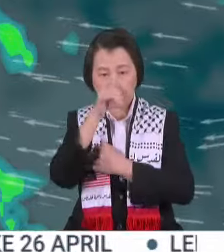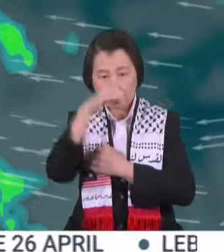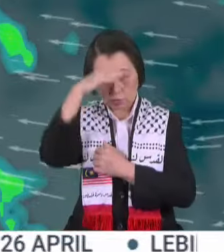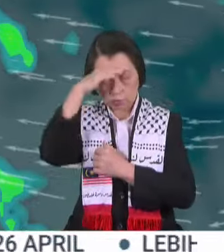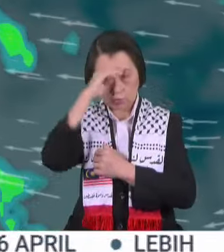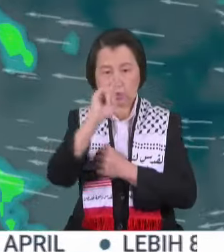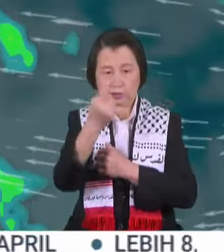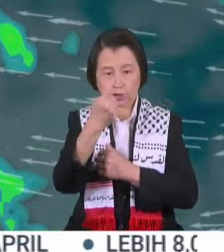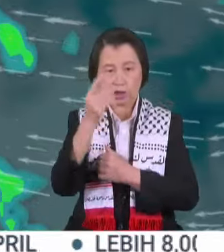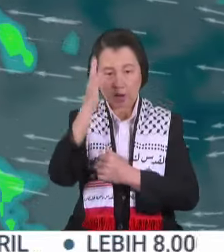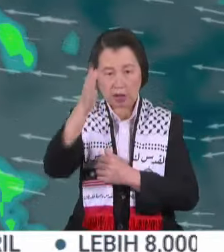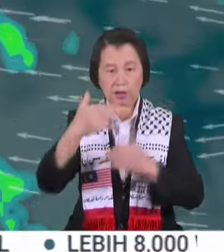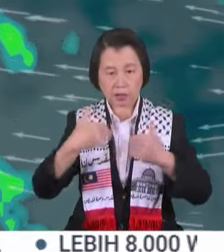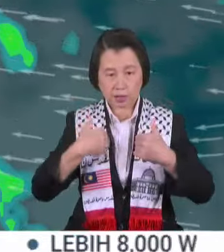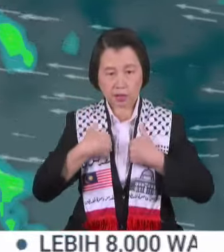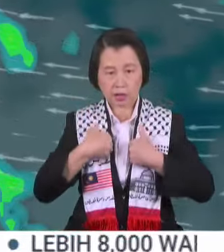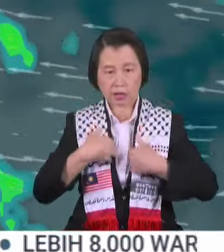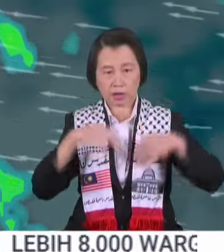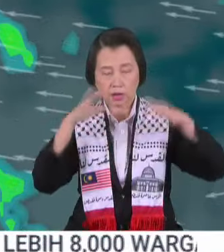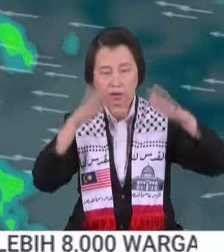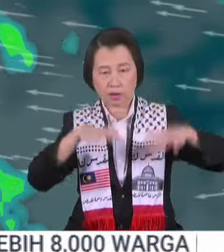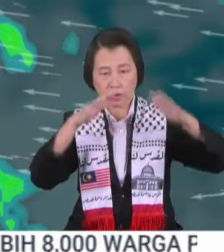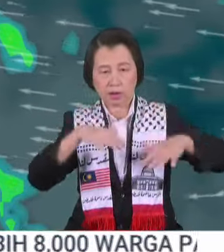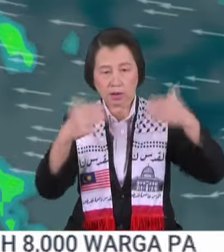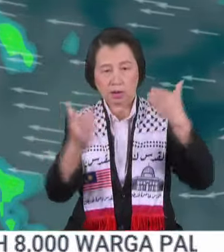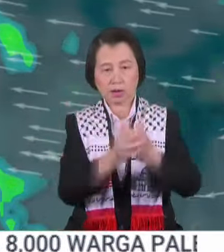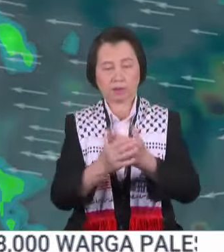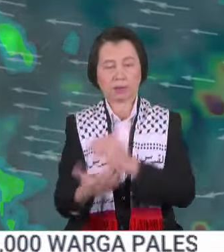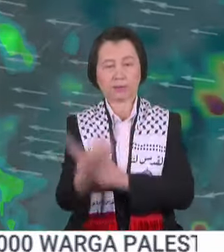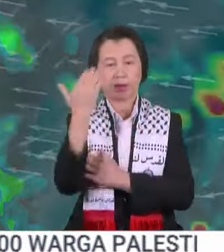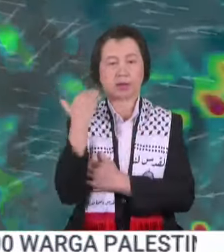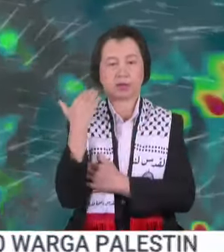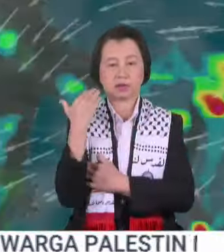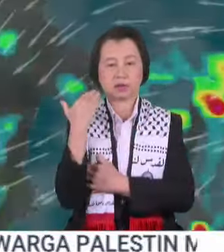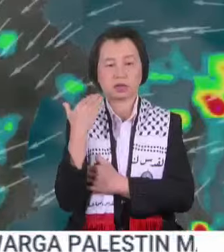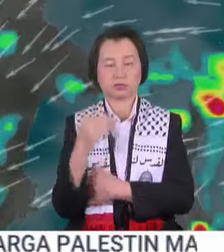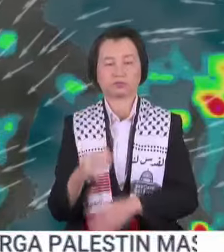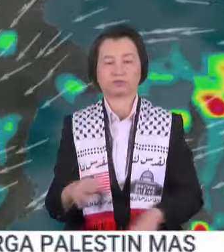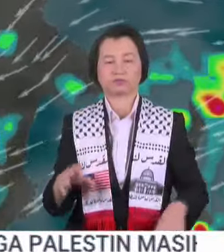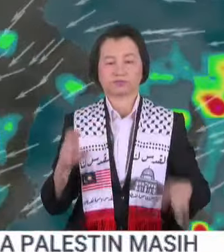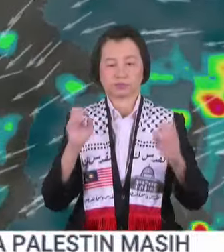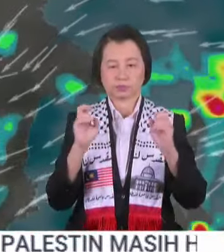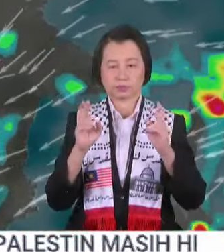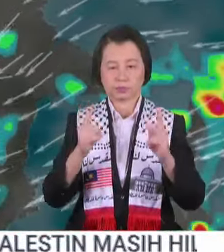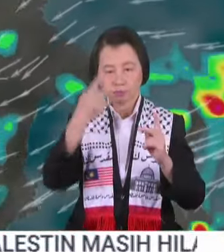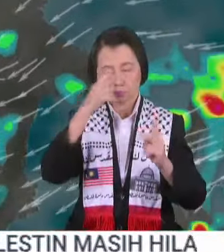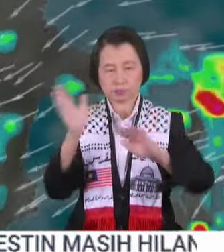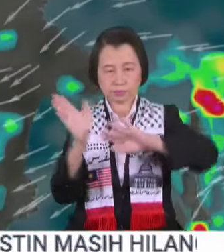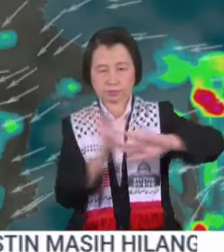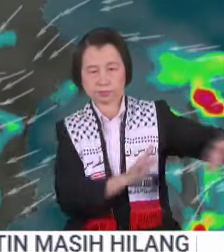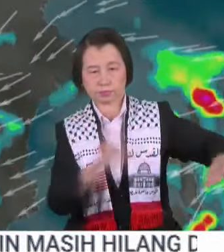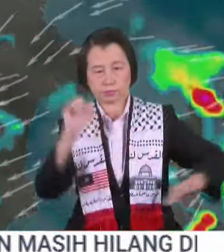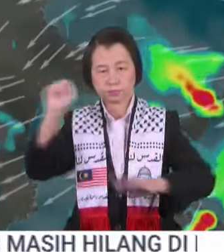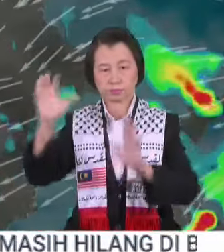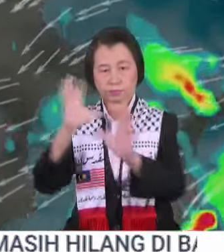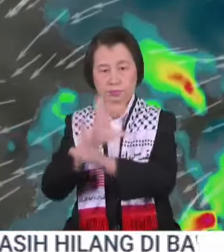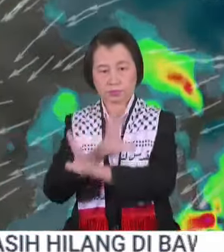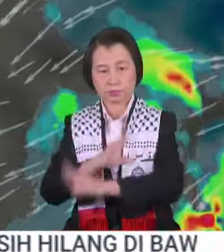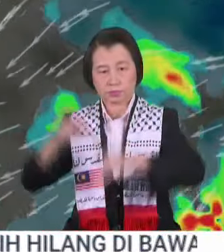Johor sahaja yang akan berlarutan sehingga ke awal pagi nanti. Manakala bagi Malaysia Timur pula, hujan dan